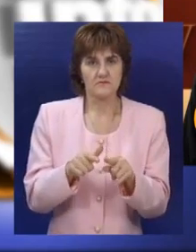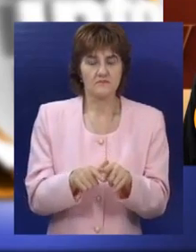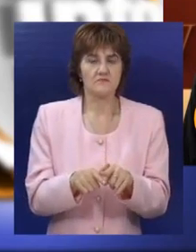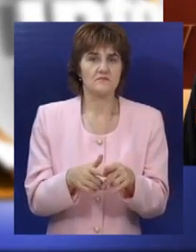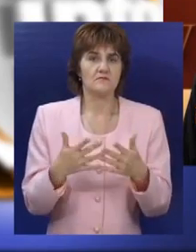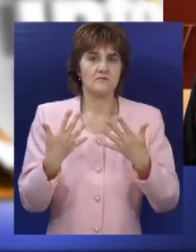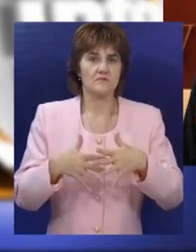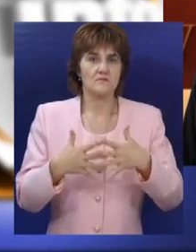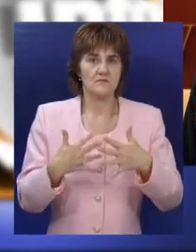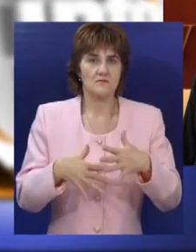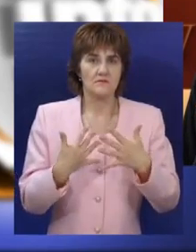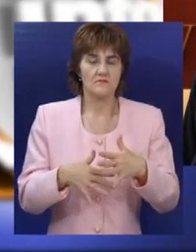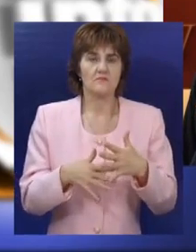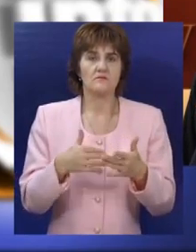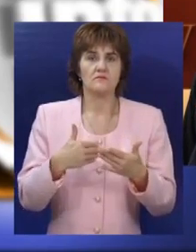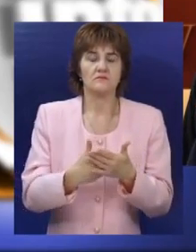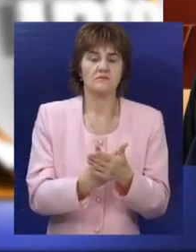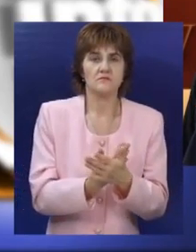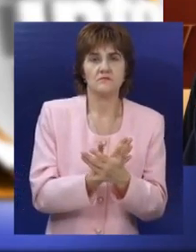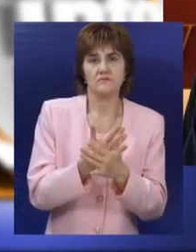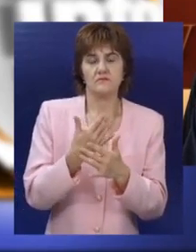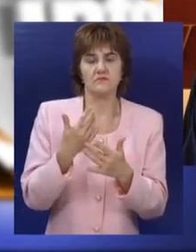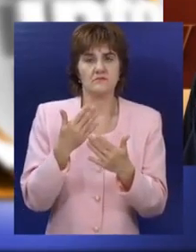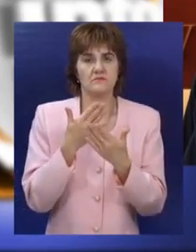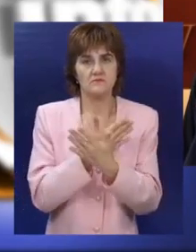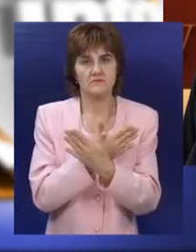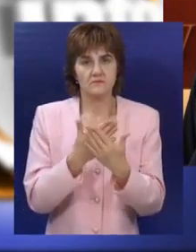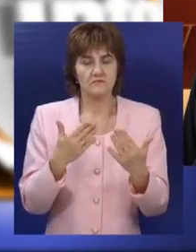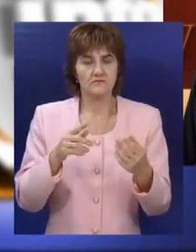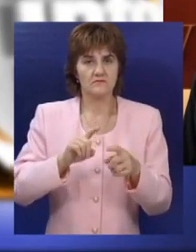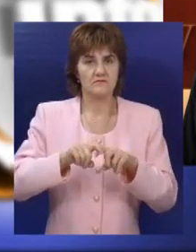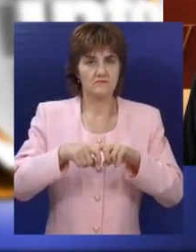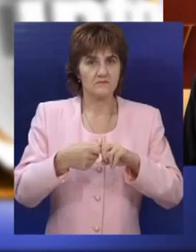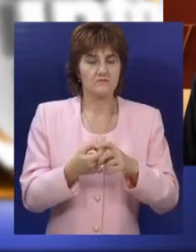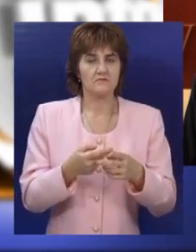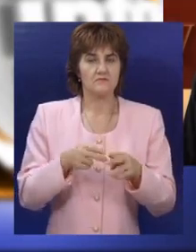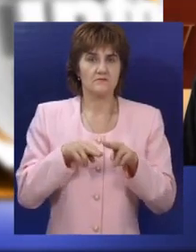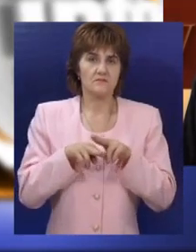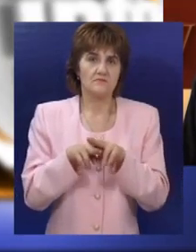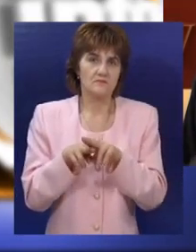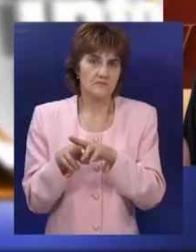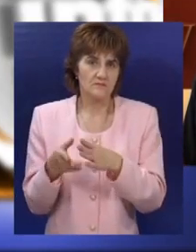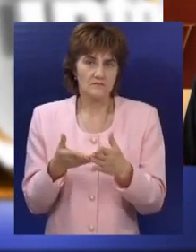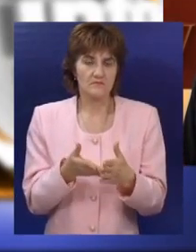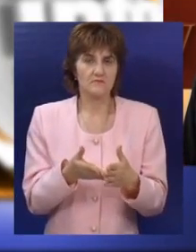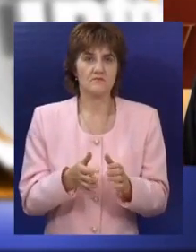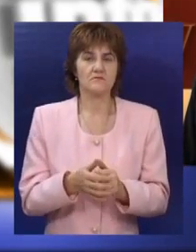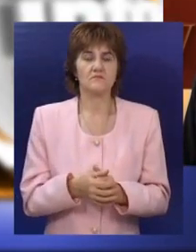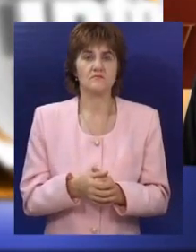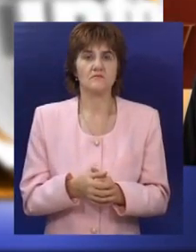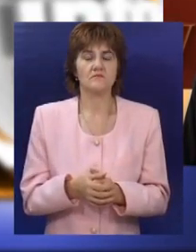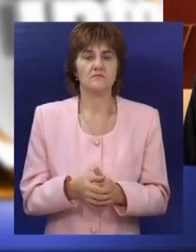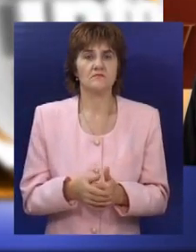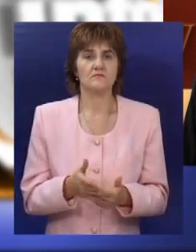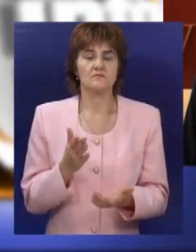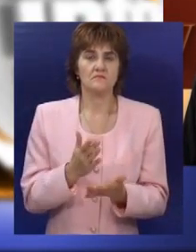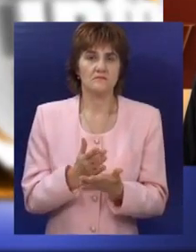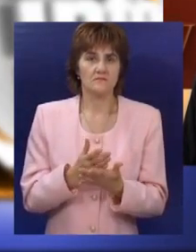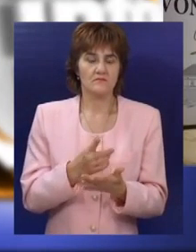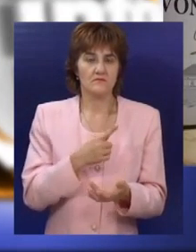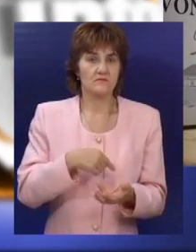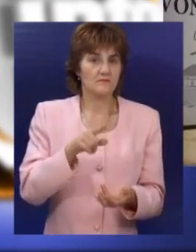siguran sam da će ovo biti jedan novi brend osim onoga što imamo za naše uši, a što se već više od pola veka